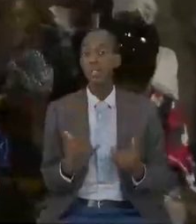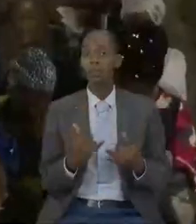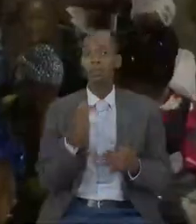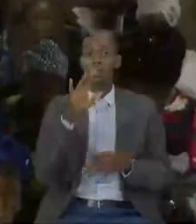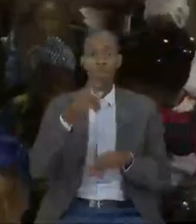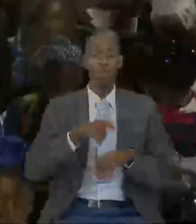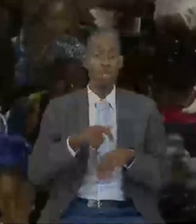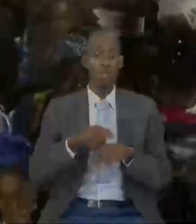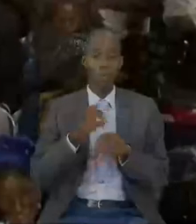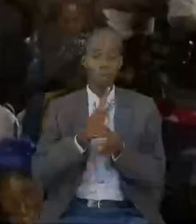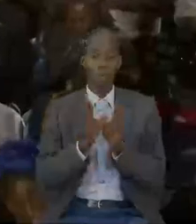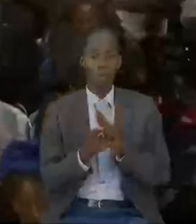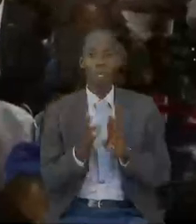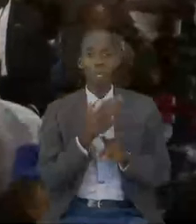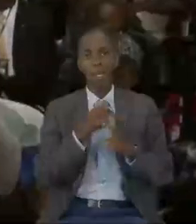est venu.